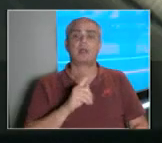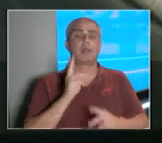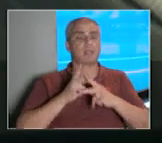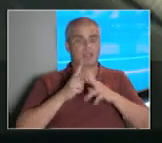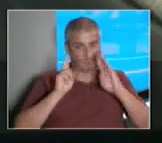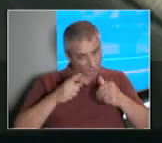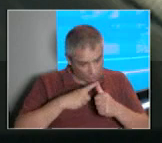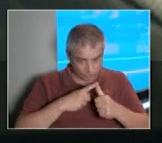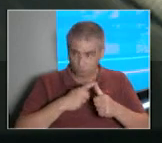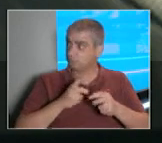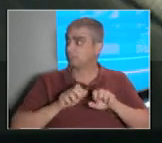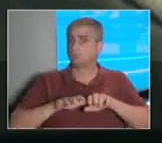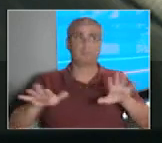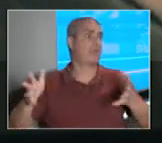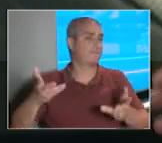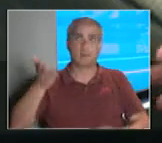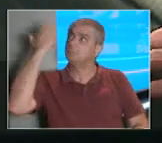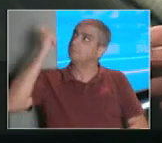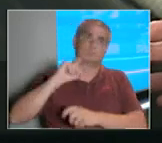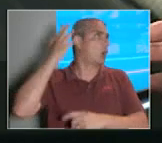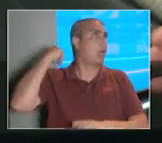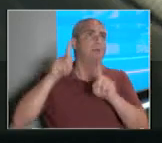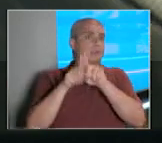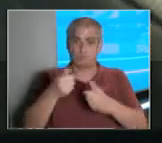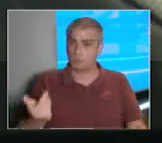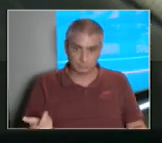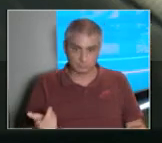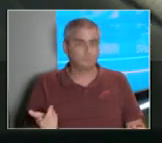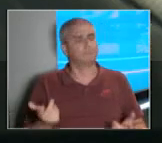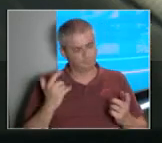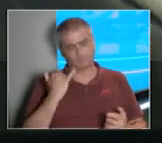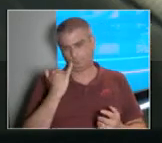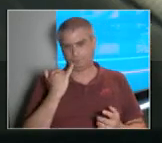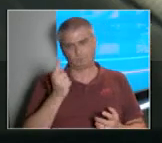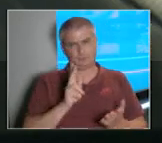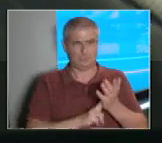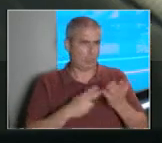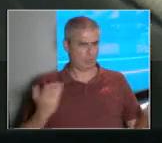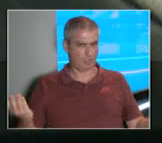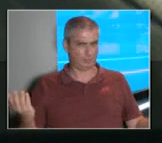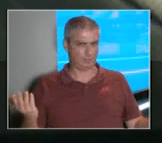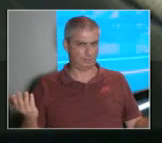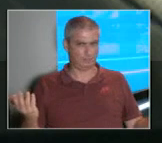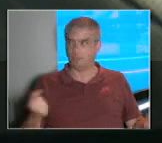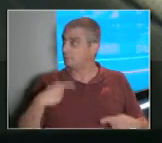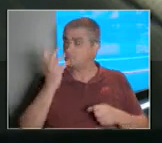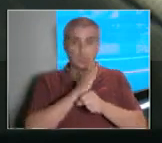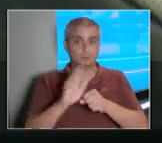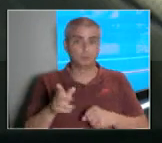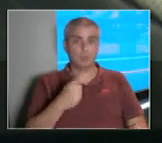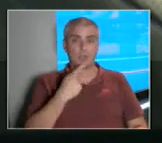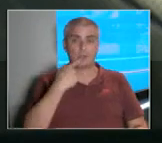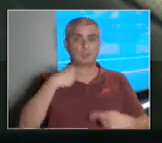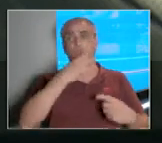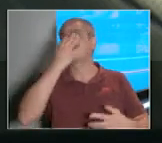יש, מגפה של מימי הביניים לא הייתה כזאת. ודאי שזה לא נכון. ביום השואה, הנאום